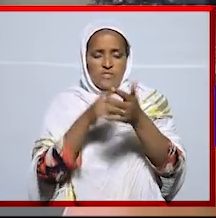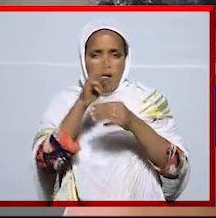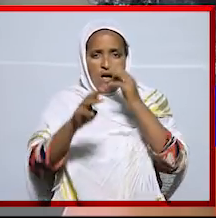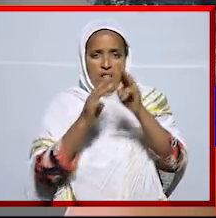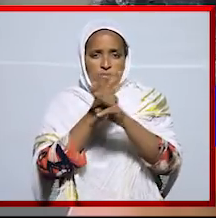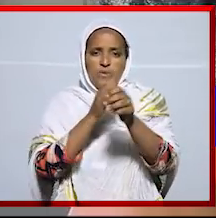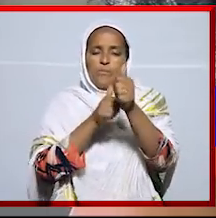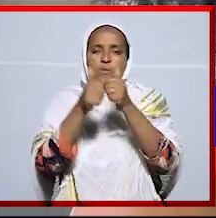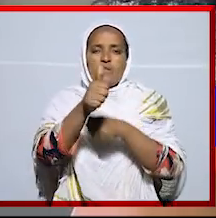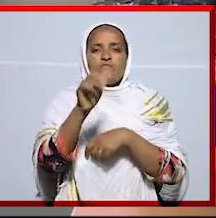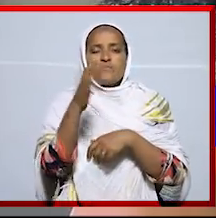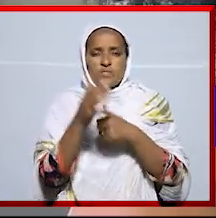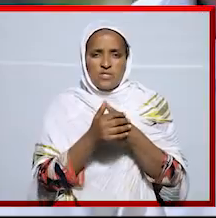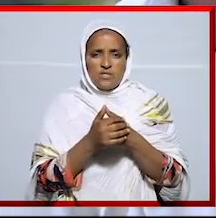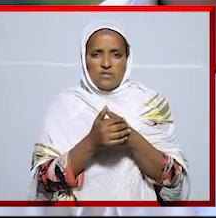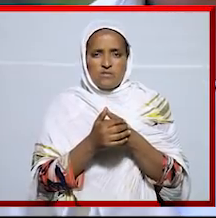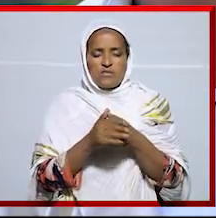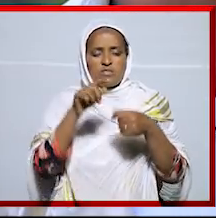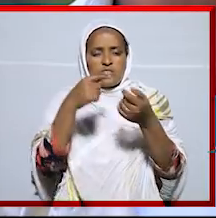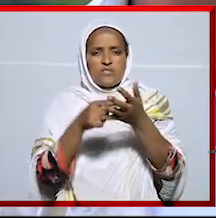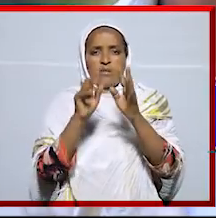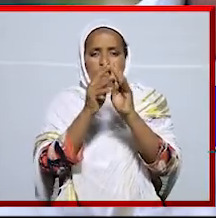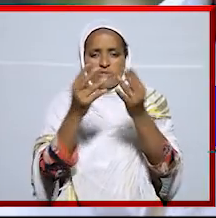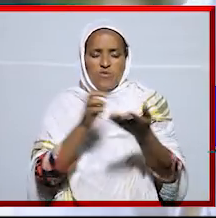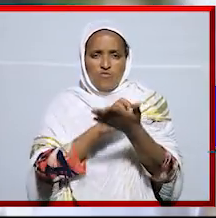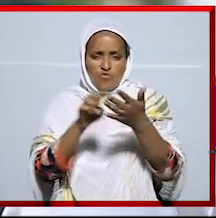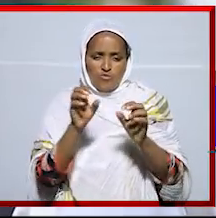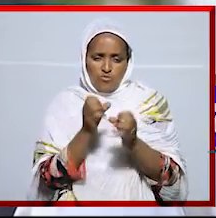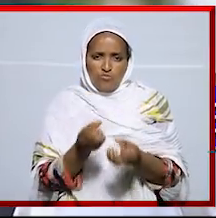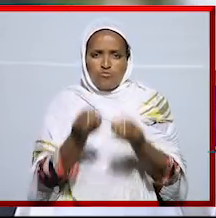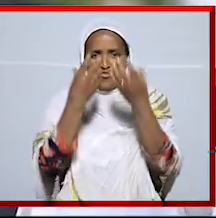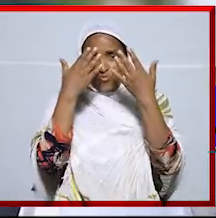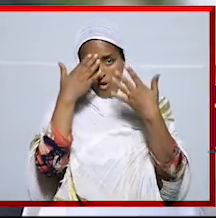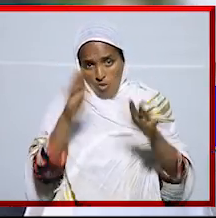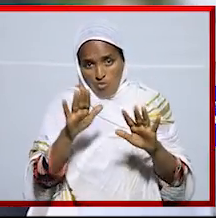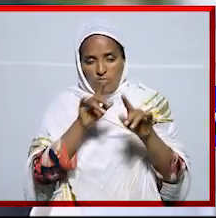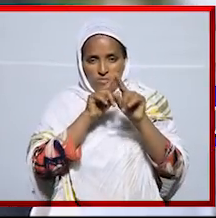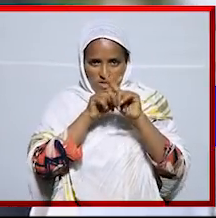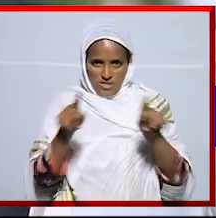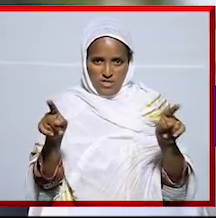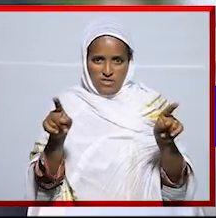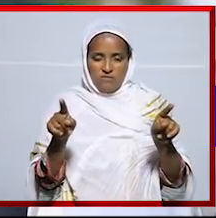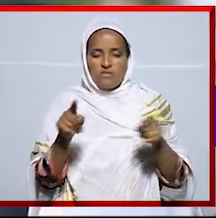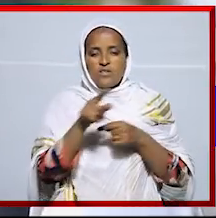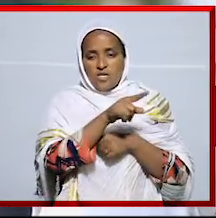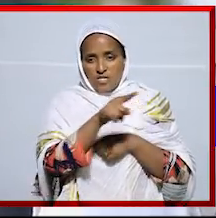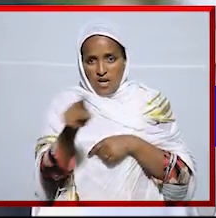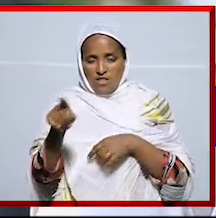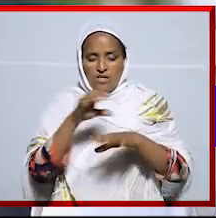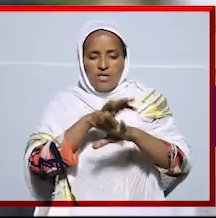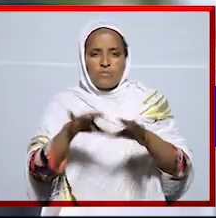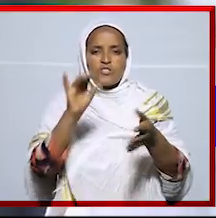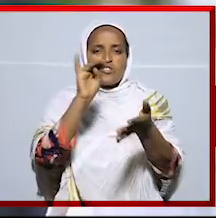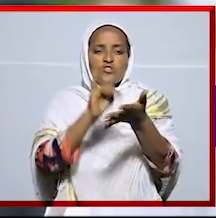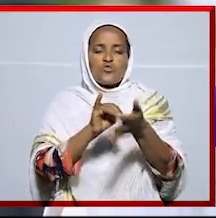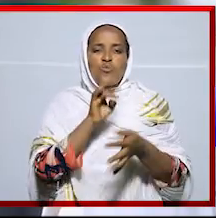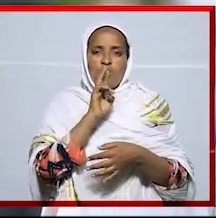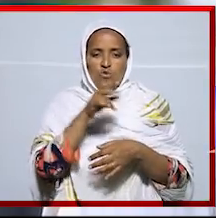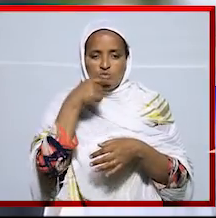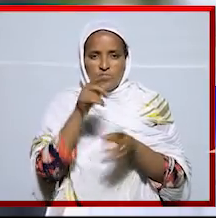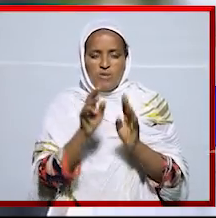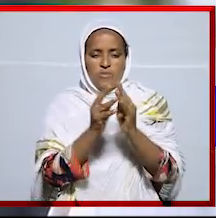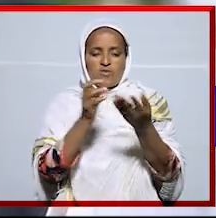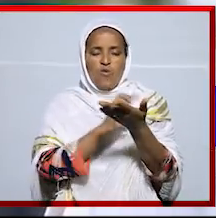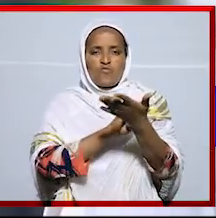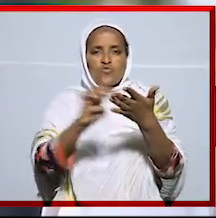ለማለፍ በዚህ ዓለም ለማለፍ ይመስለኛል። በምሳሌ መጽሐፍ ቅዱስ ብዙም ባላቅም ግን ያው እናንተ የምድር ጨው ናችሁ